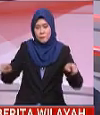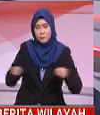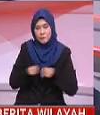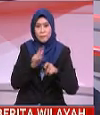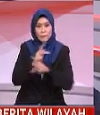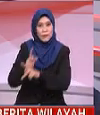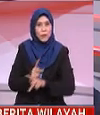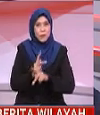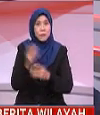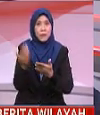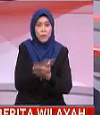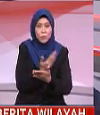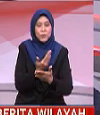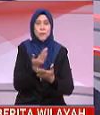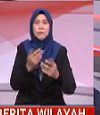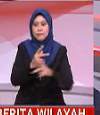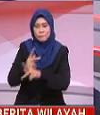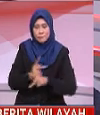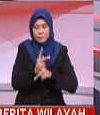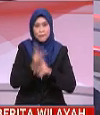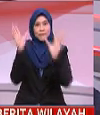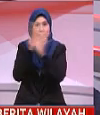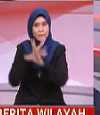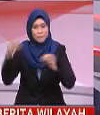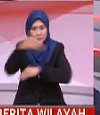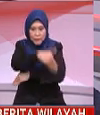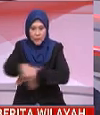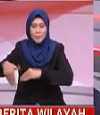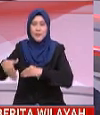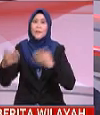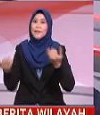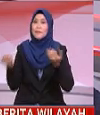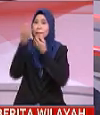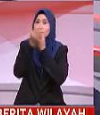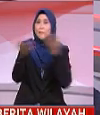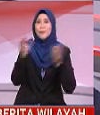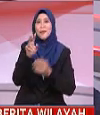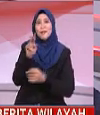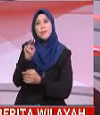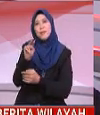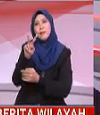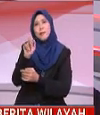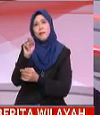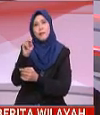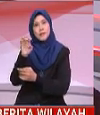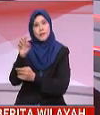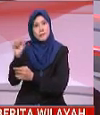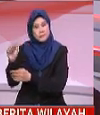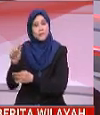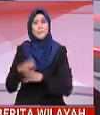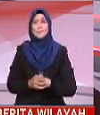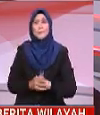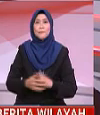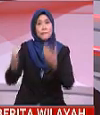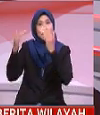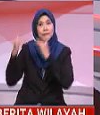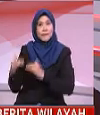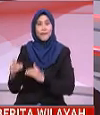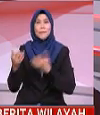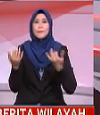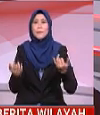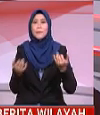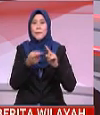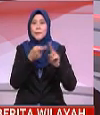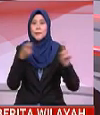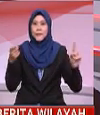baharu, Perkasa Kawalan Sempadan Sarawak, laporannya bersama Vanessa Mering. Selepas itu, kita akan bersama Konstantin